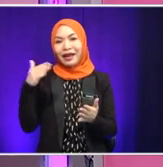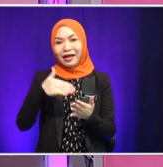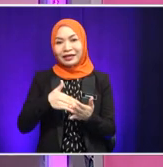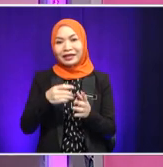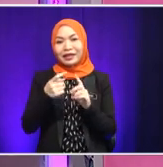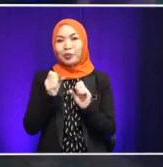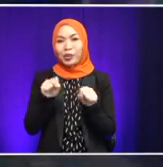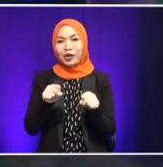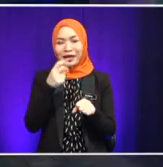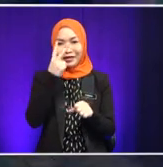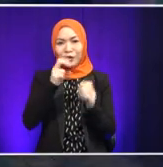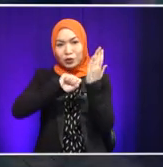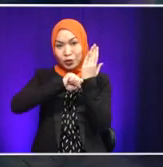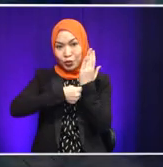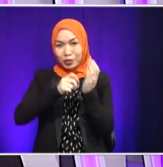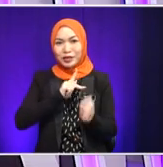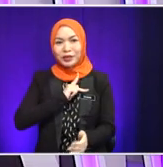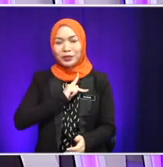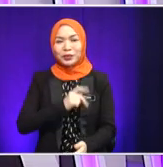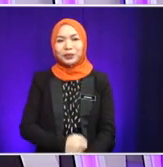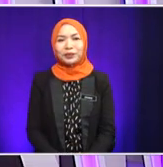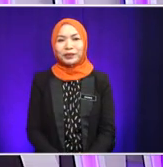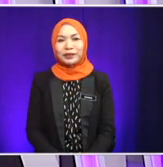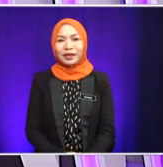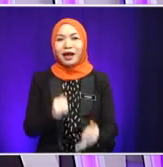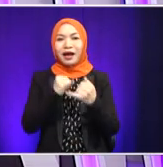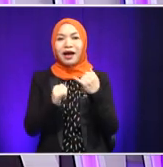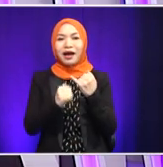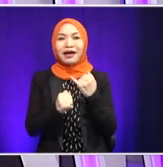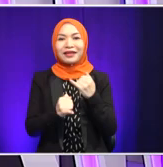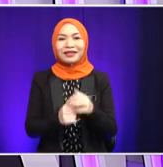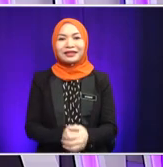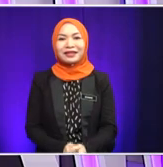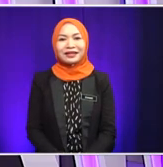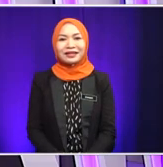Jadi kita akhirnya kita punya sesi kali ini dengan ada pantun Cikgu